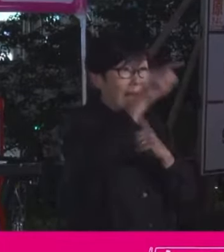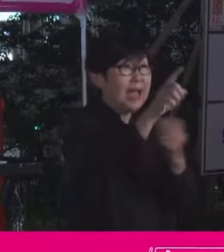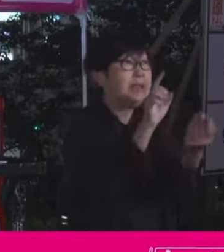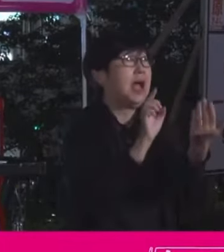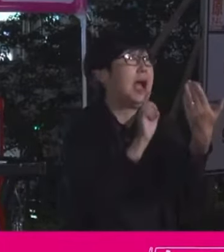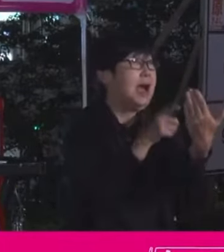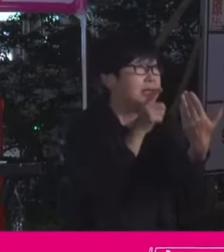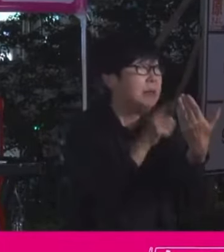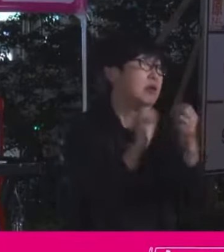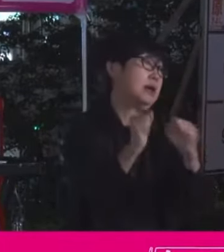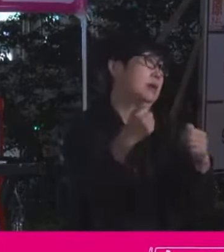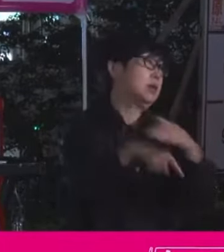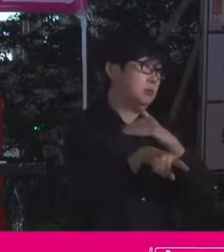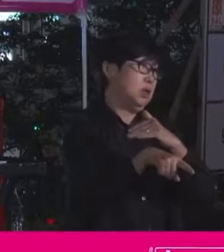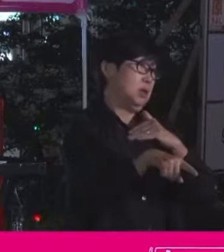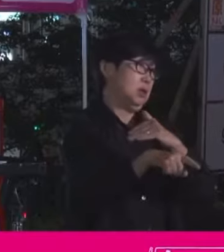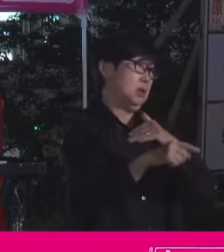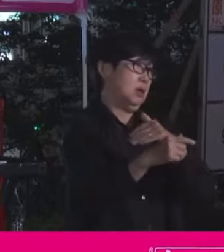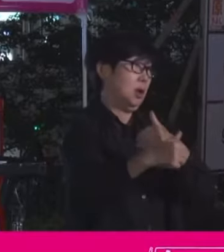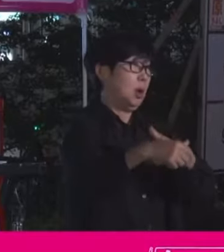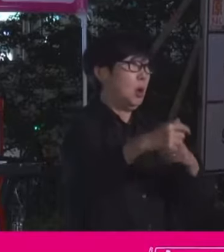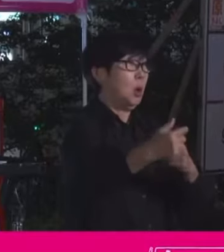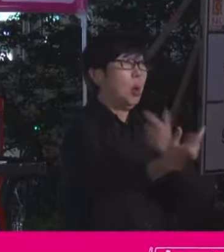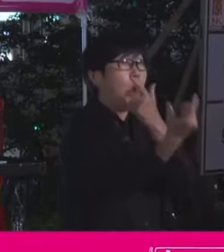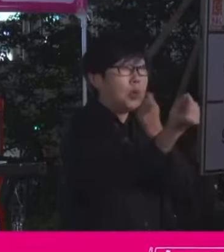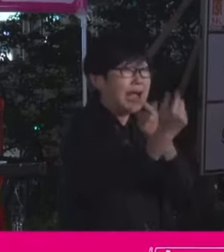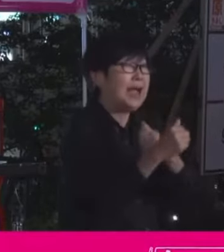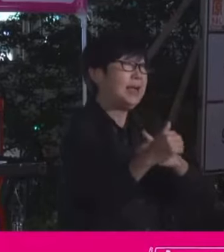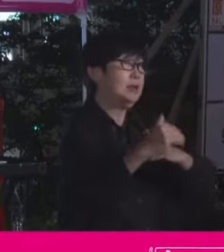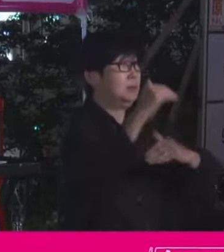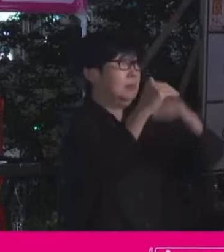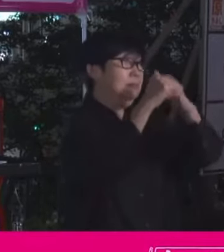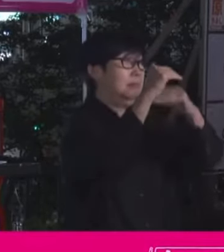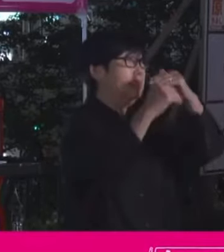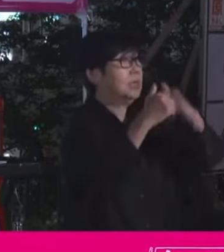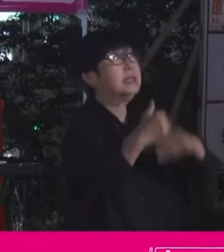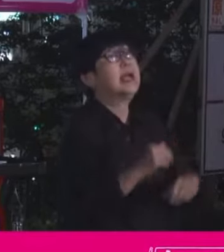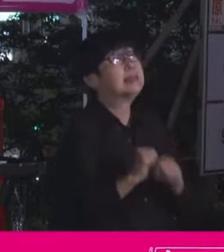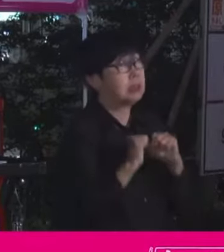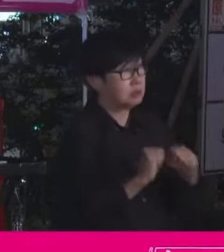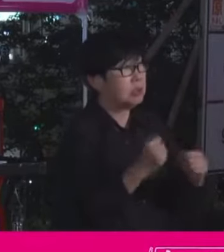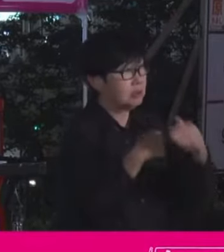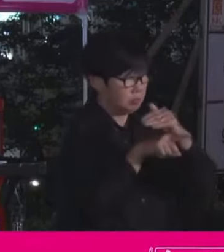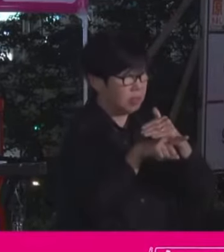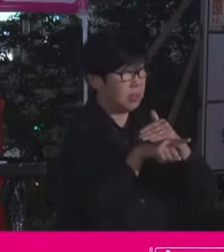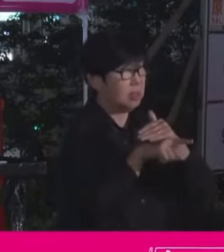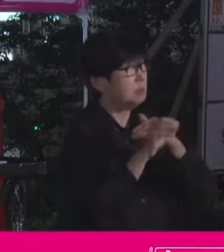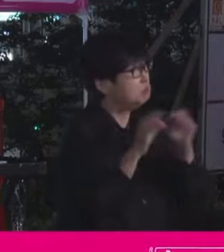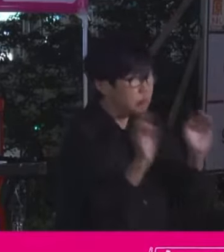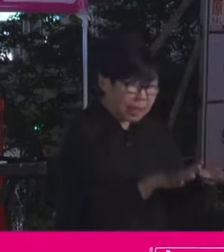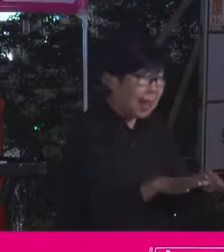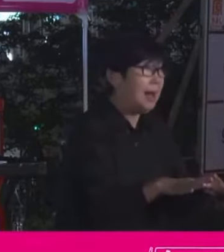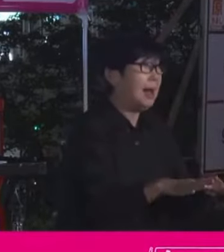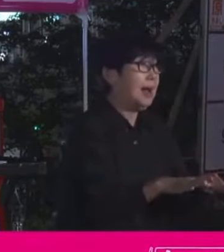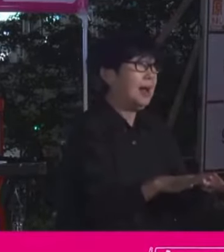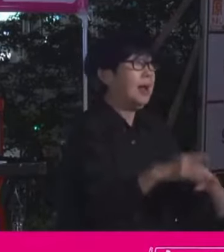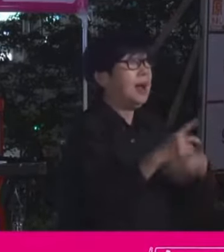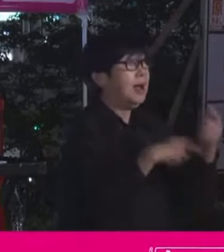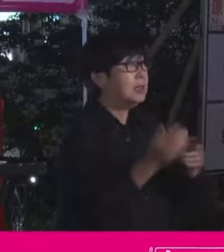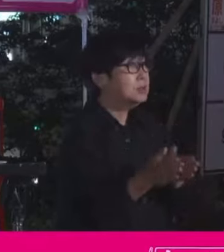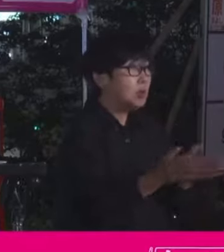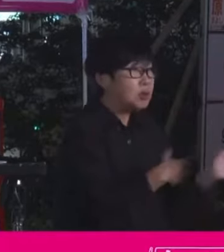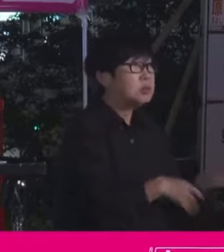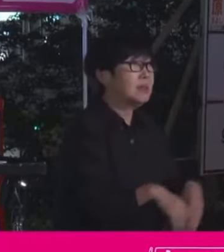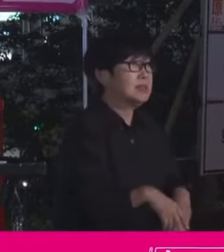やってるんです。こんな無駄なことはないんです。ね、で話戻します。地位協定